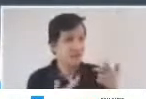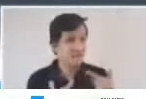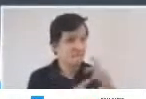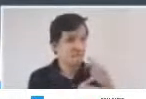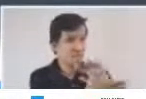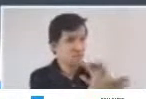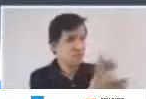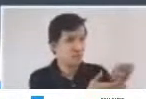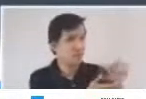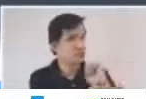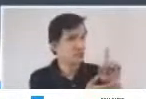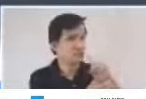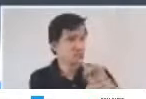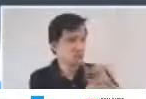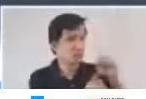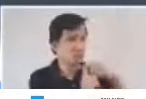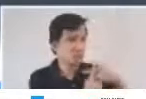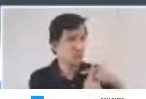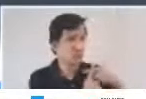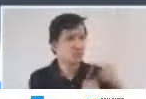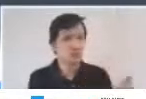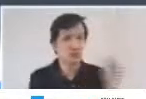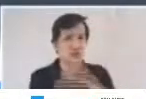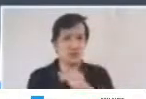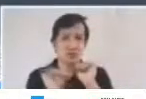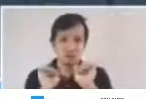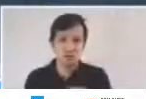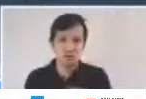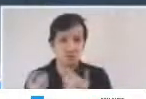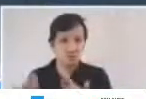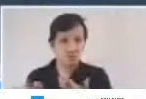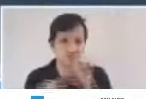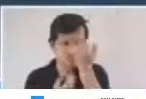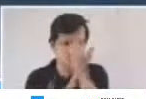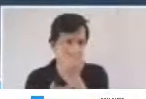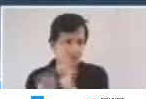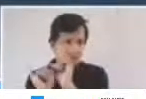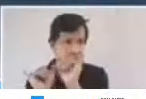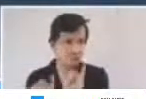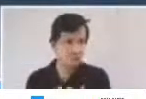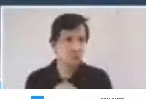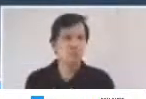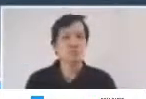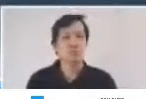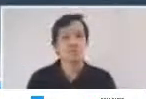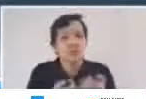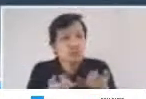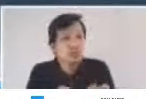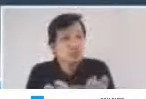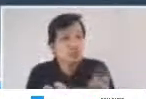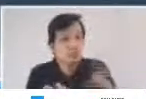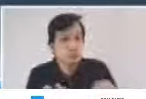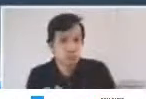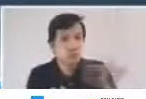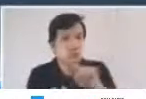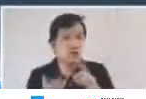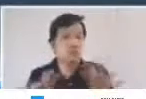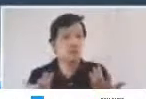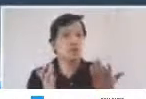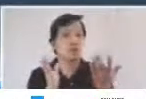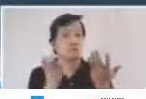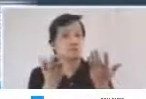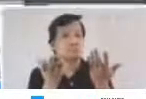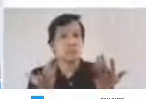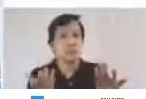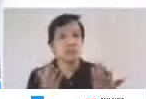accurate and real-time na report. Kaya po tayo nagkaroon ng mga temporary classification na fresh and late kasi because